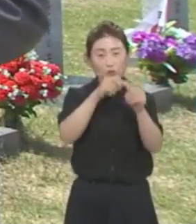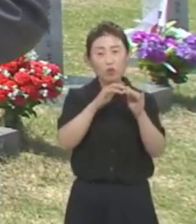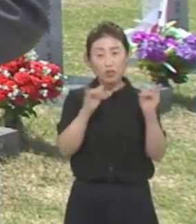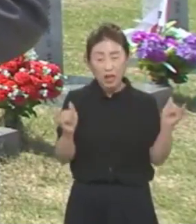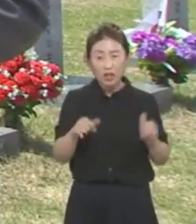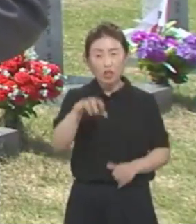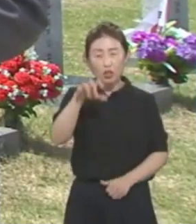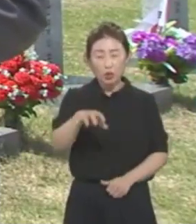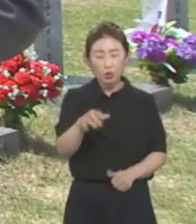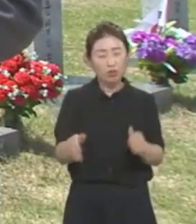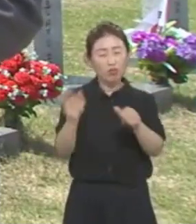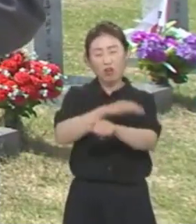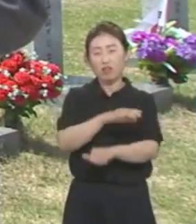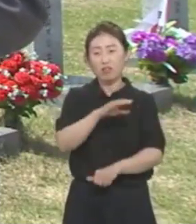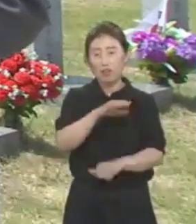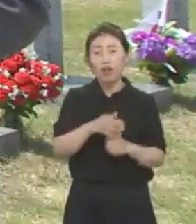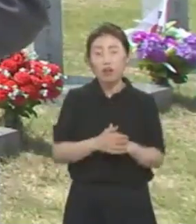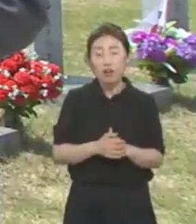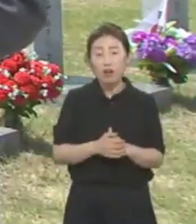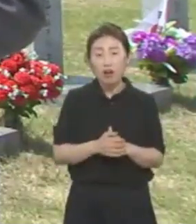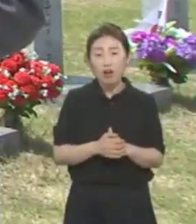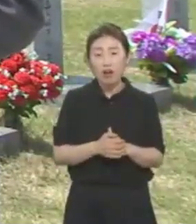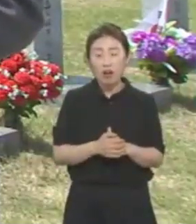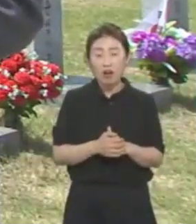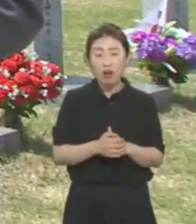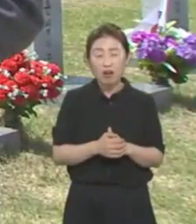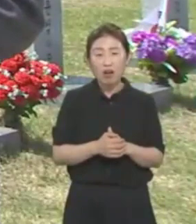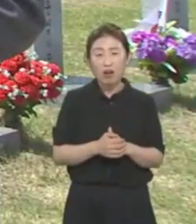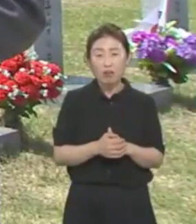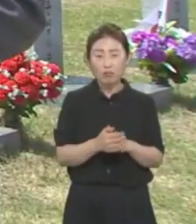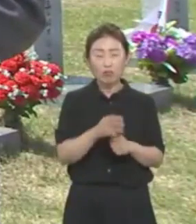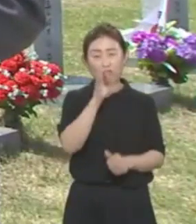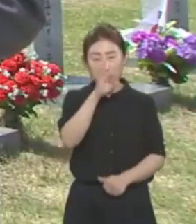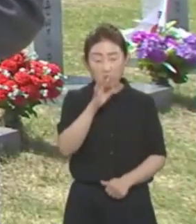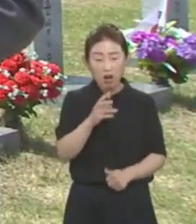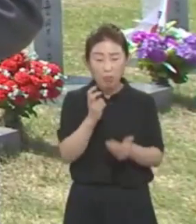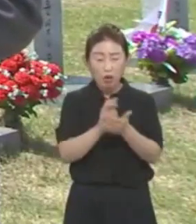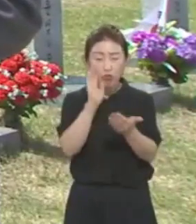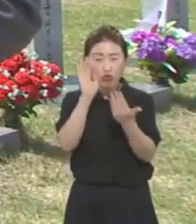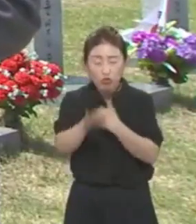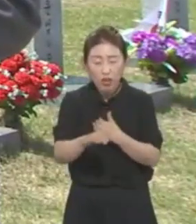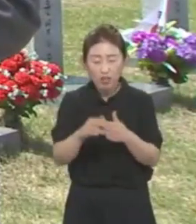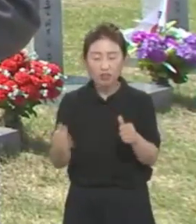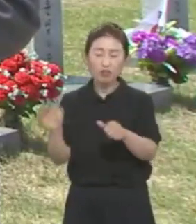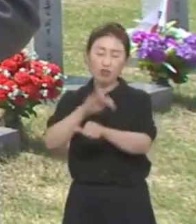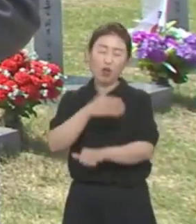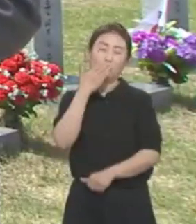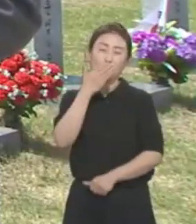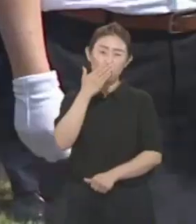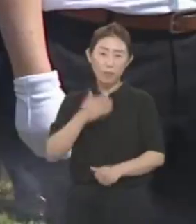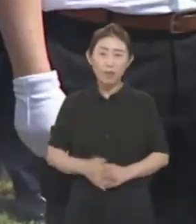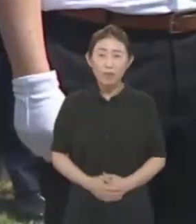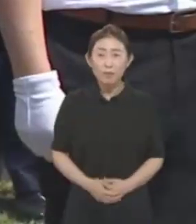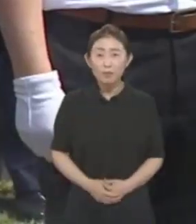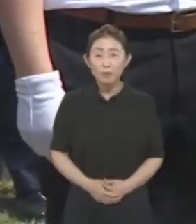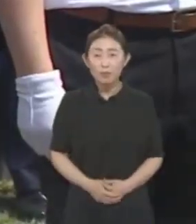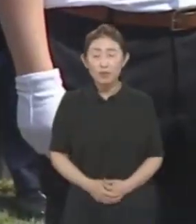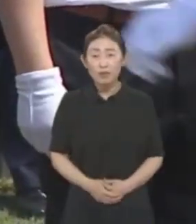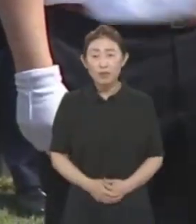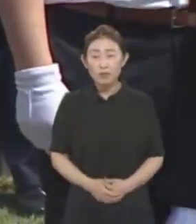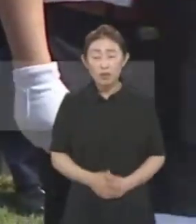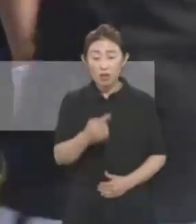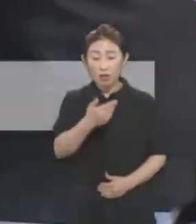이곳 현충원에 안장될 수 있지만 법 개정 전 순직한 소방공무원들의 경우 소급 적용이 되지 않았습니다.